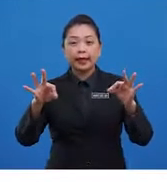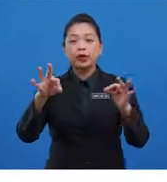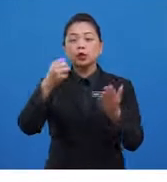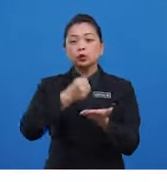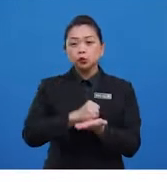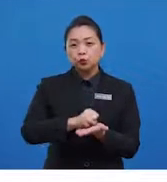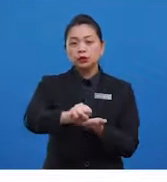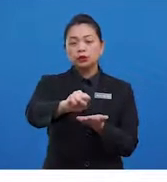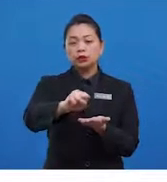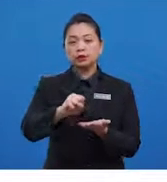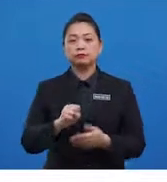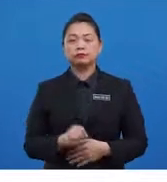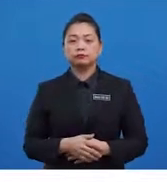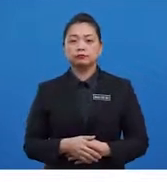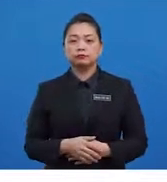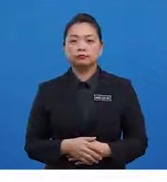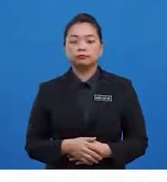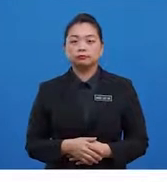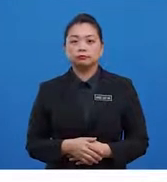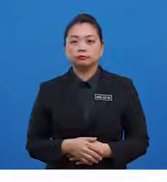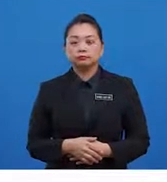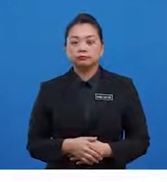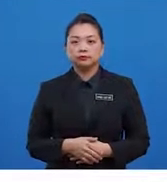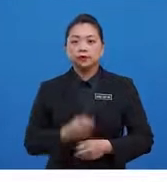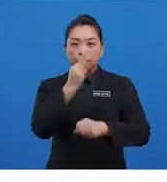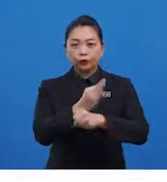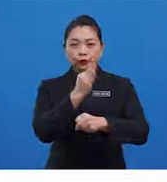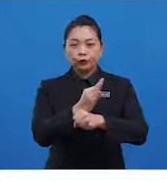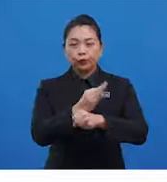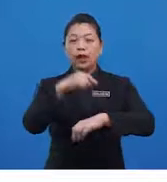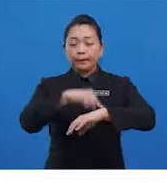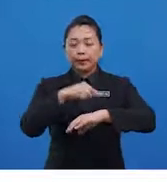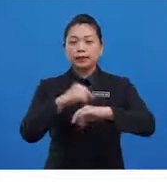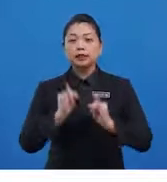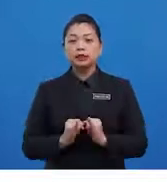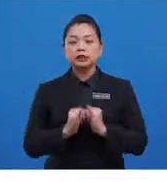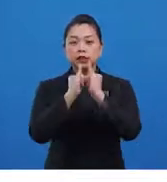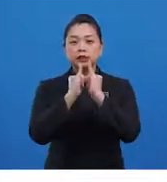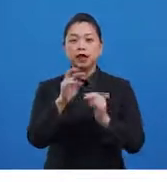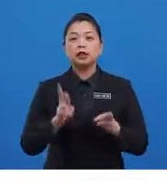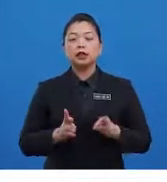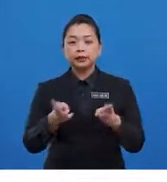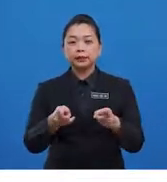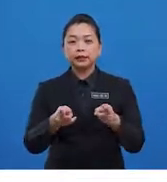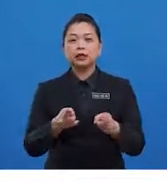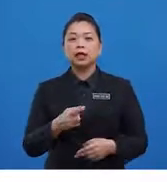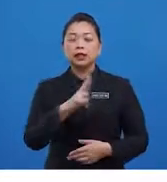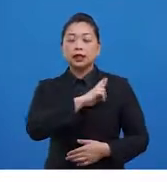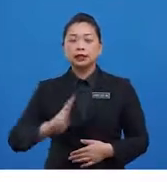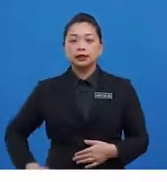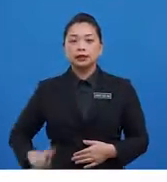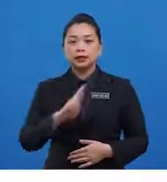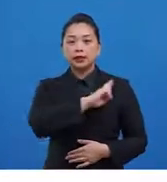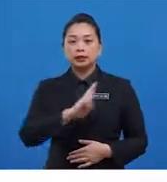Al-Quran. Cogan agama ini berfungsi semasa istiadat rasmi Raja-Raja Melayu di negara ini.